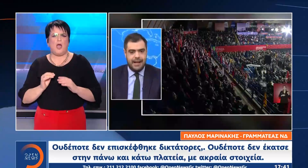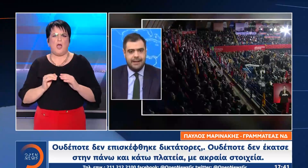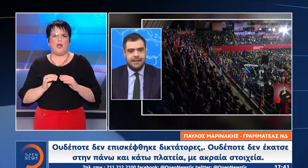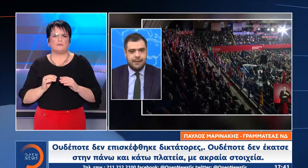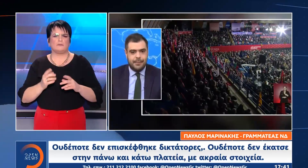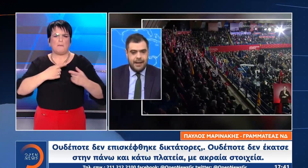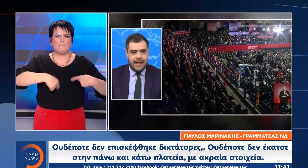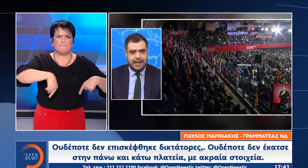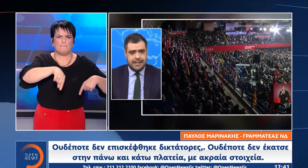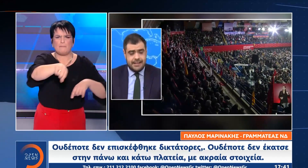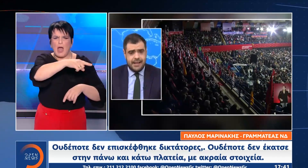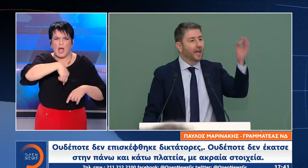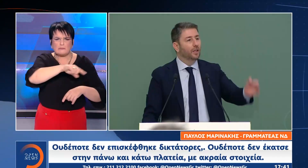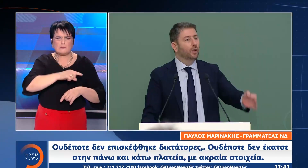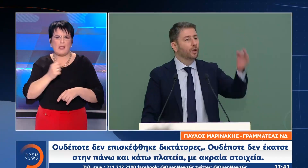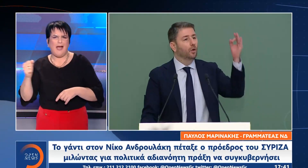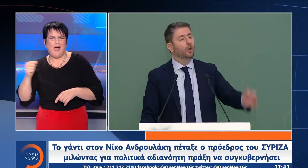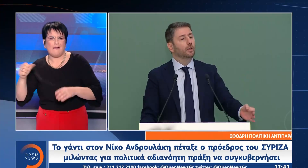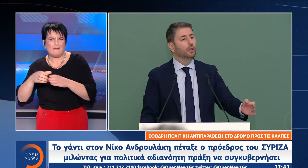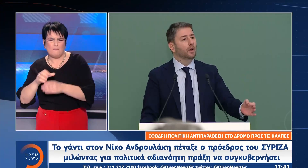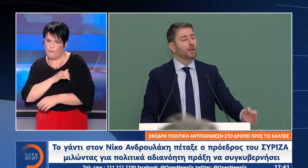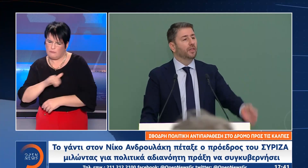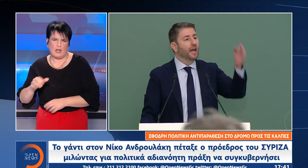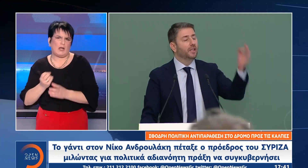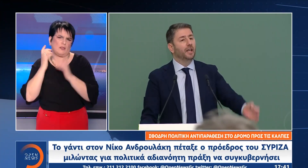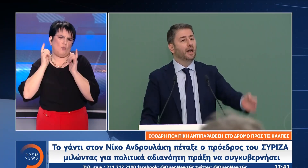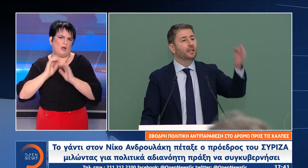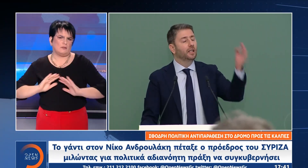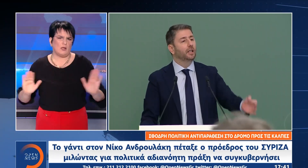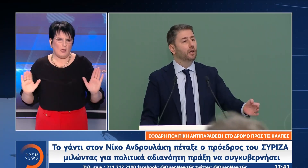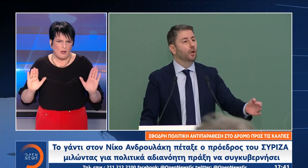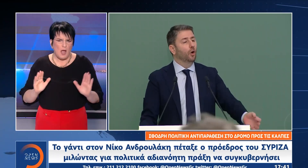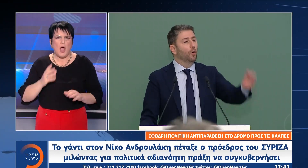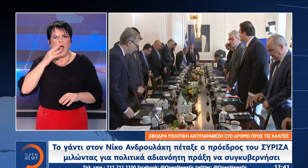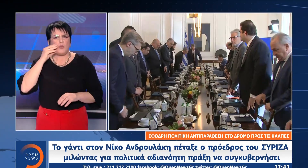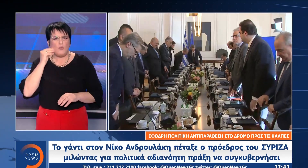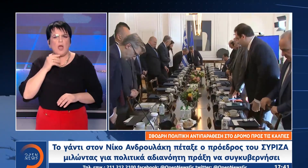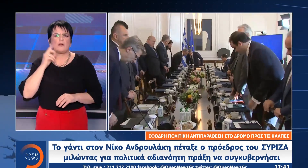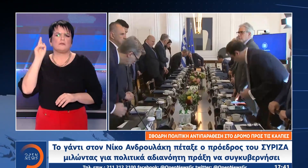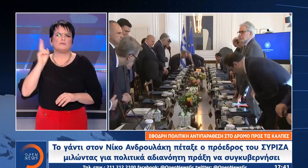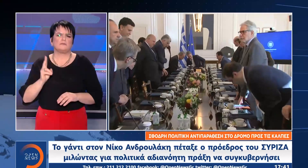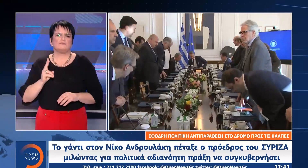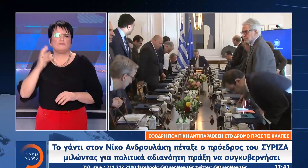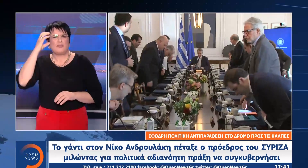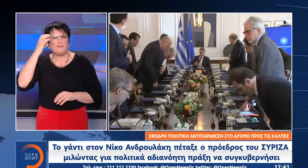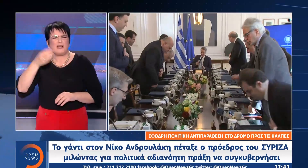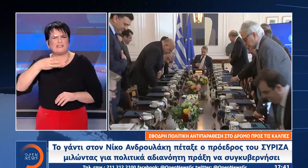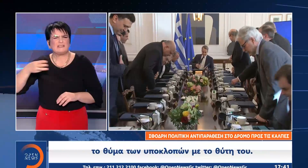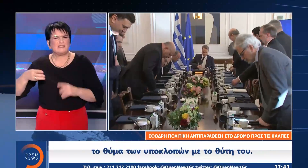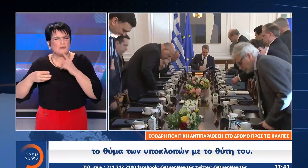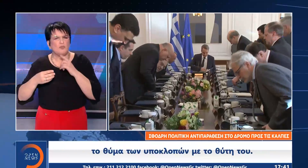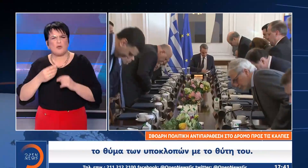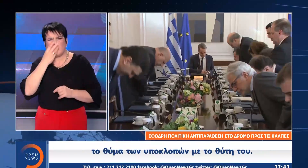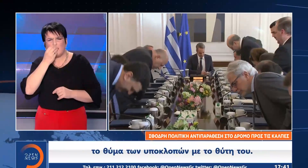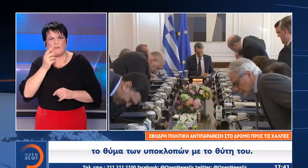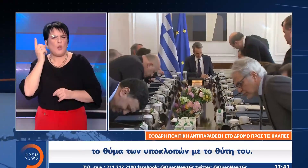πλατεία με ακραία στοιχεία. Το γάντι στον Νίκο Ανδρουλάκη πέταξε ο πρόεδρος του ΣΥΡΙΖΑ μιλώντας για πολιτικά αδιανόητη πράξη να συγκυβερνήσει το